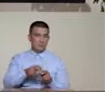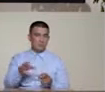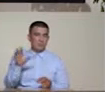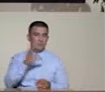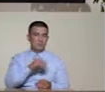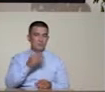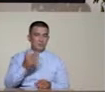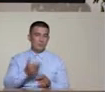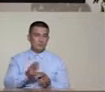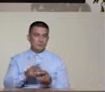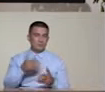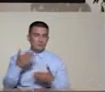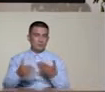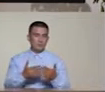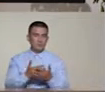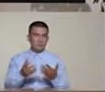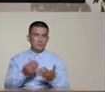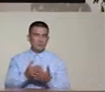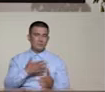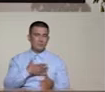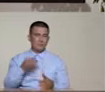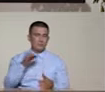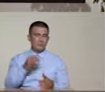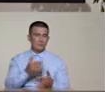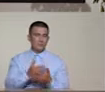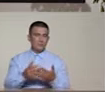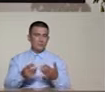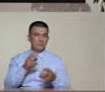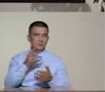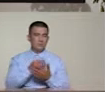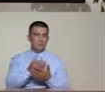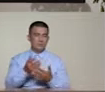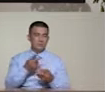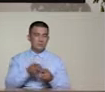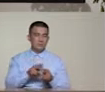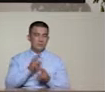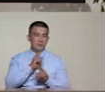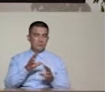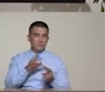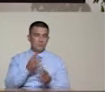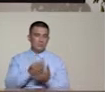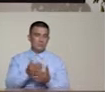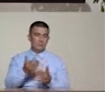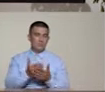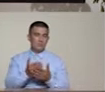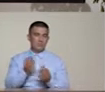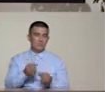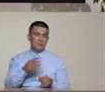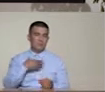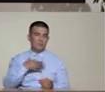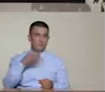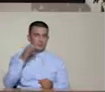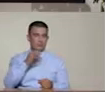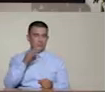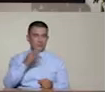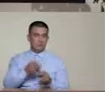dastlab ana shu o'lkamizni arxeologik yodgorliklarni tadqiq qilishni boshlashidan o'zbek arxeologiyasi